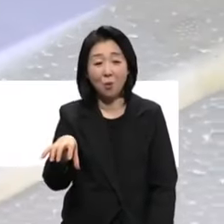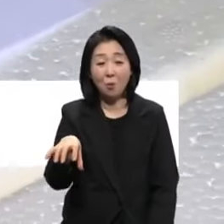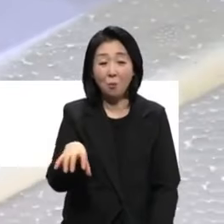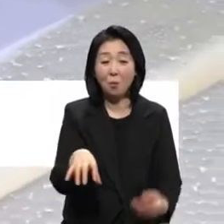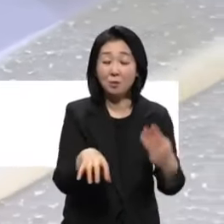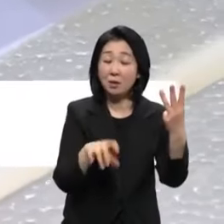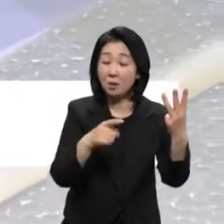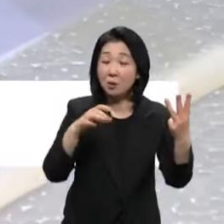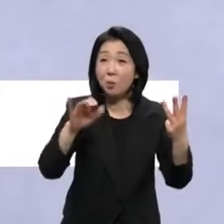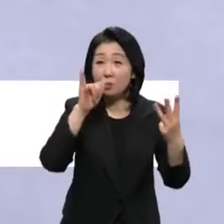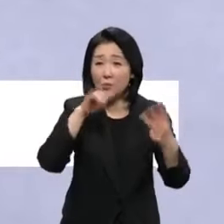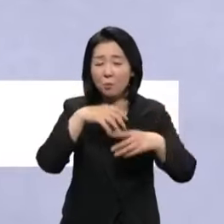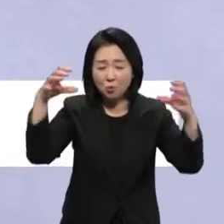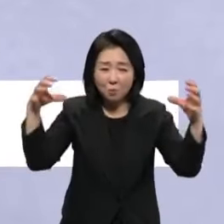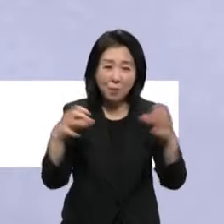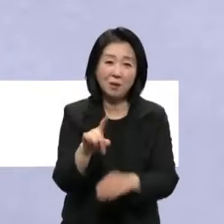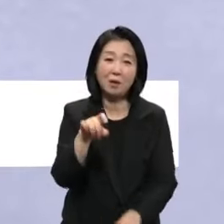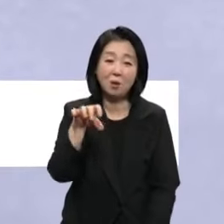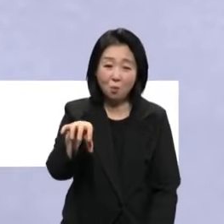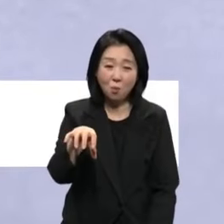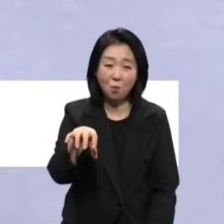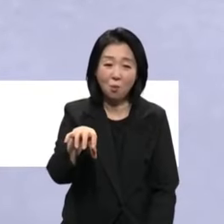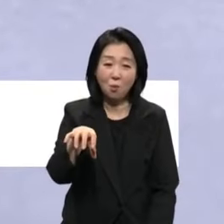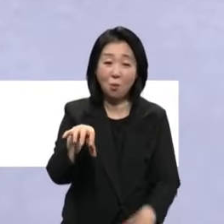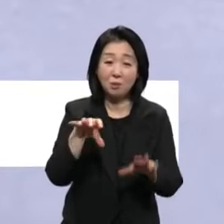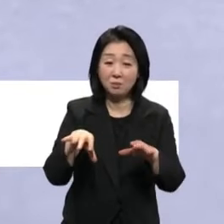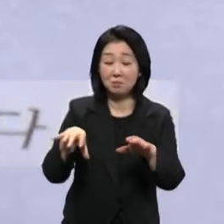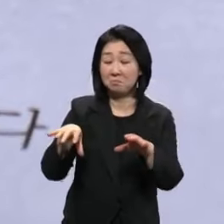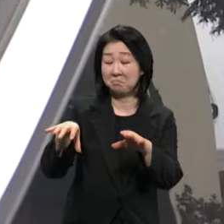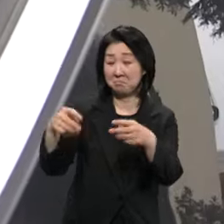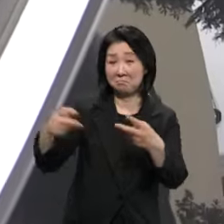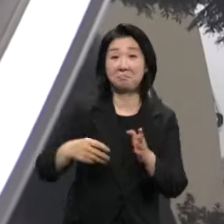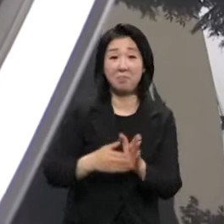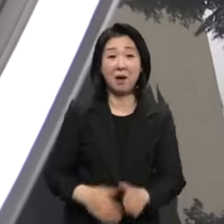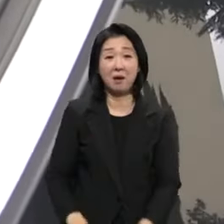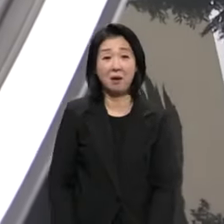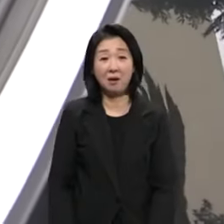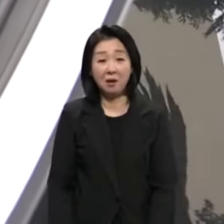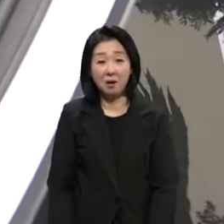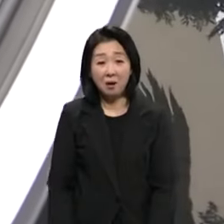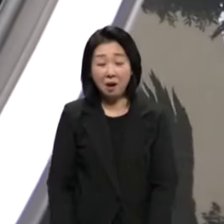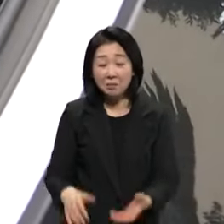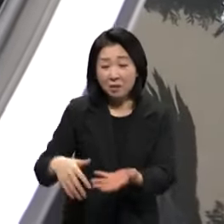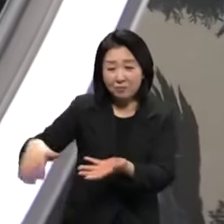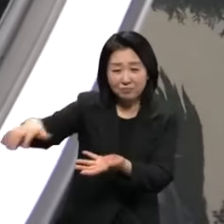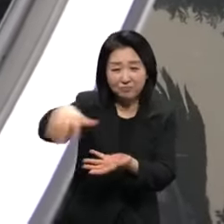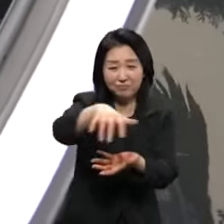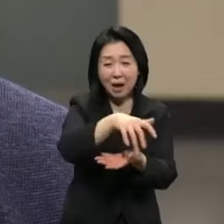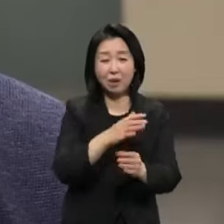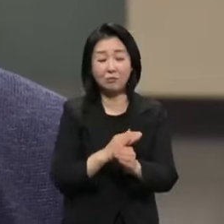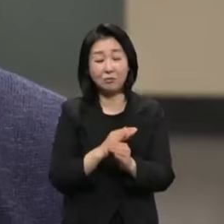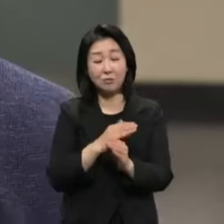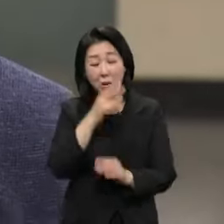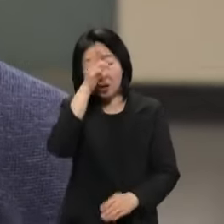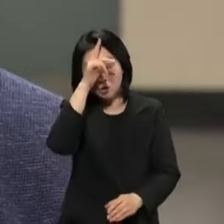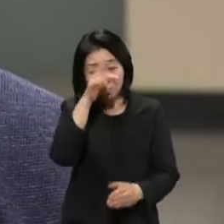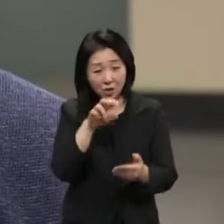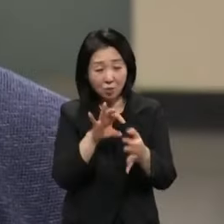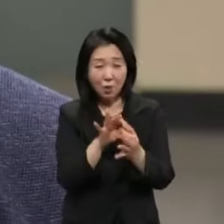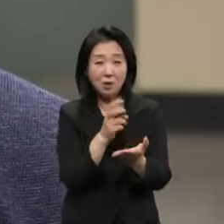합니다. 총 11곳 센터에서 지금 왔거든요. 그런데 다들 수고에 나섰습니다. 경찰은 관련법에